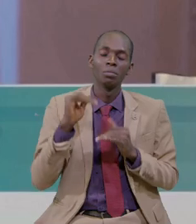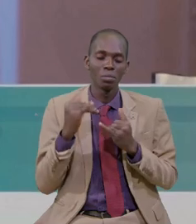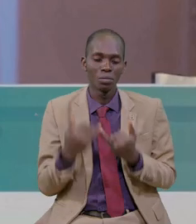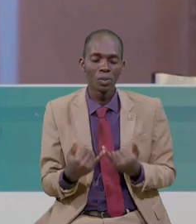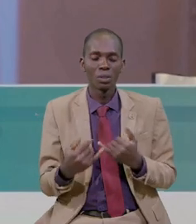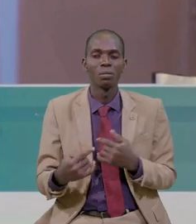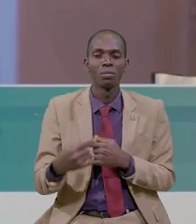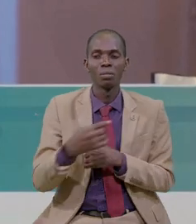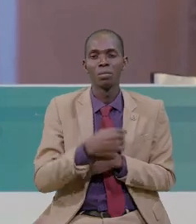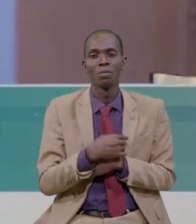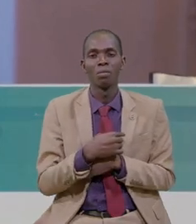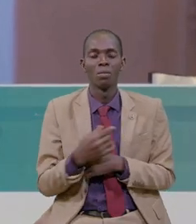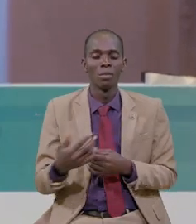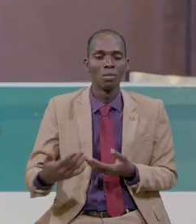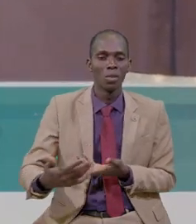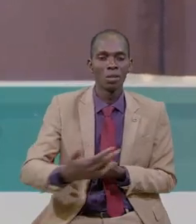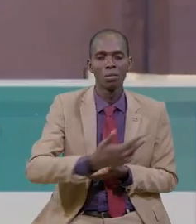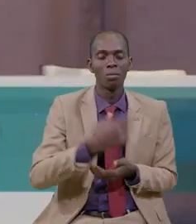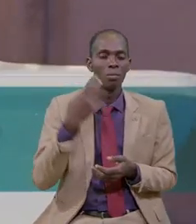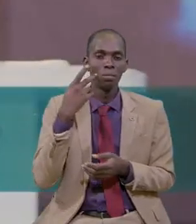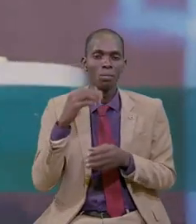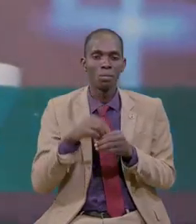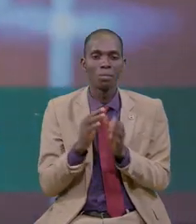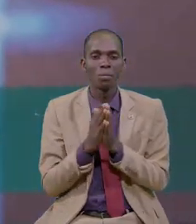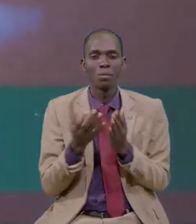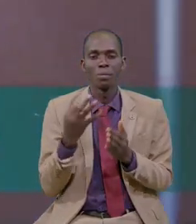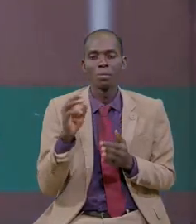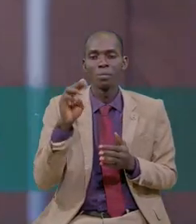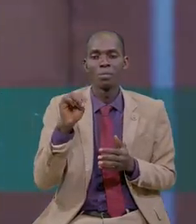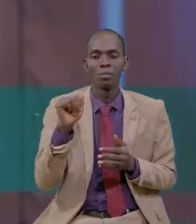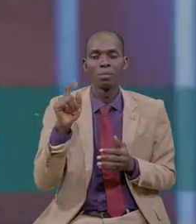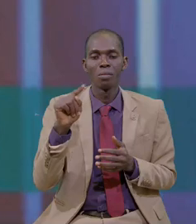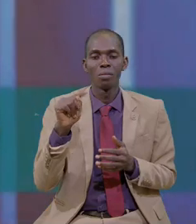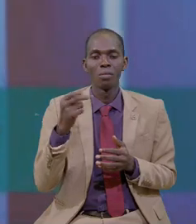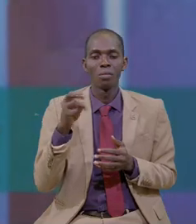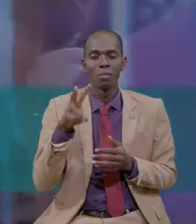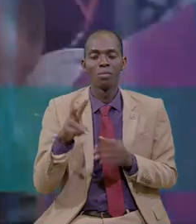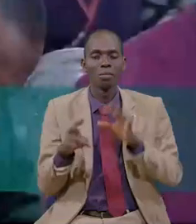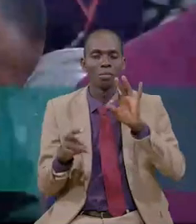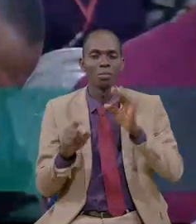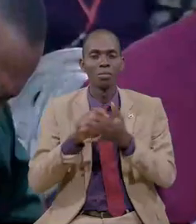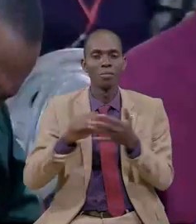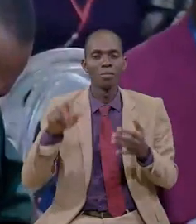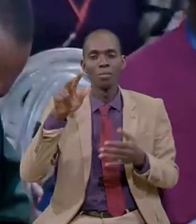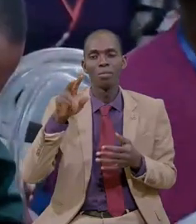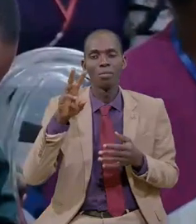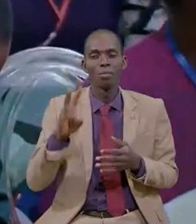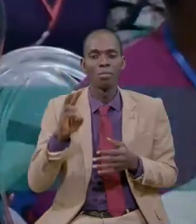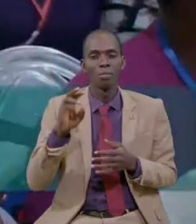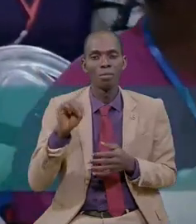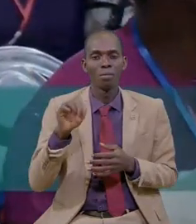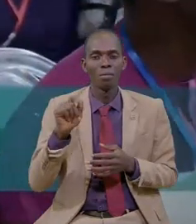de sa moisson actuelle. En Matthieu chapitre 9, je vous lis le verset